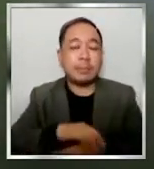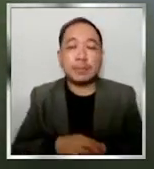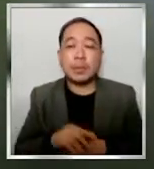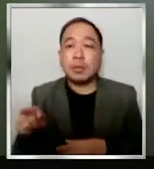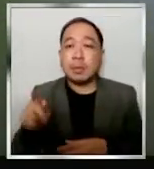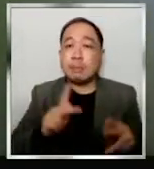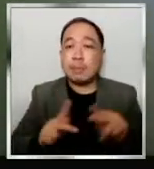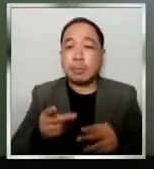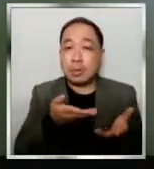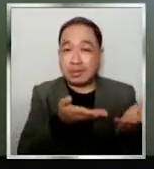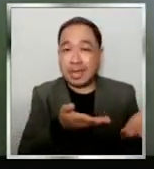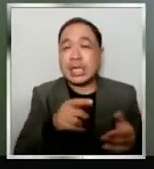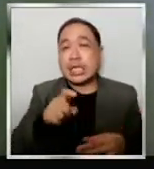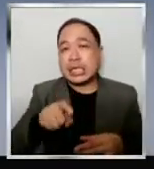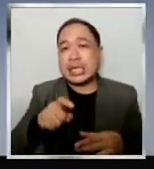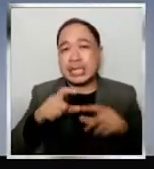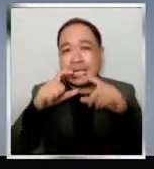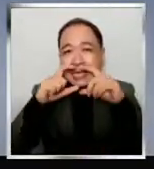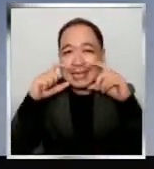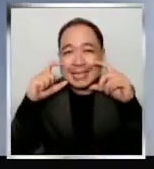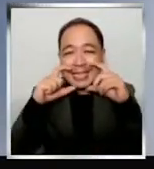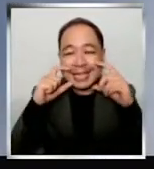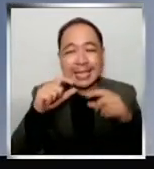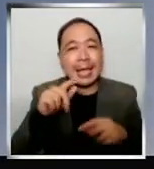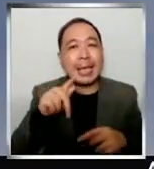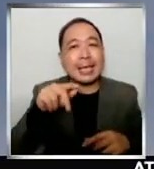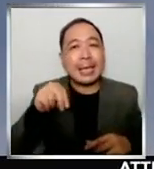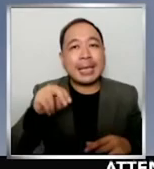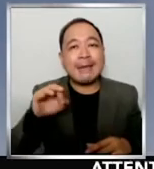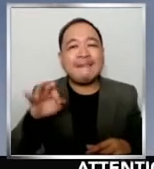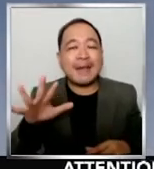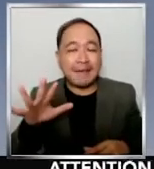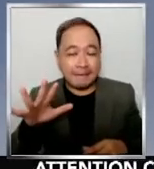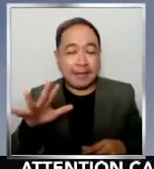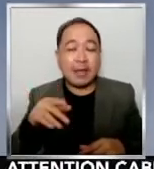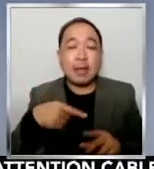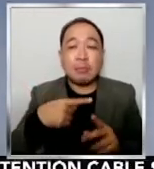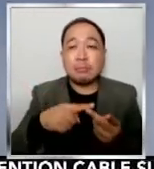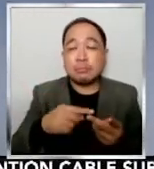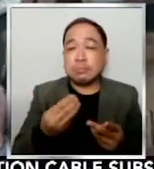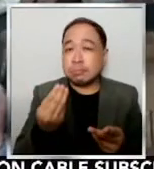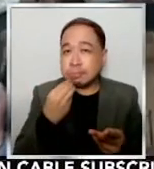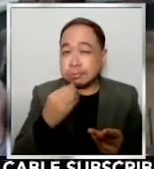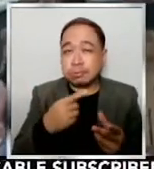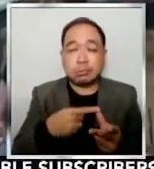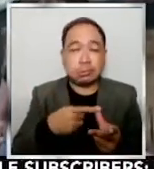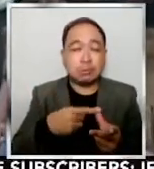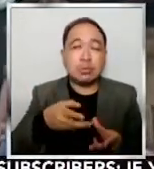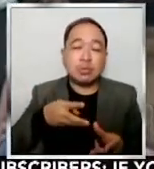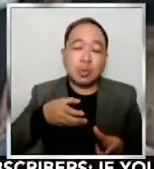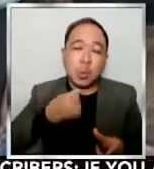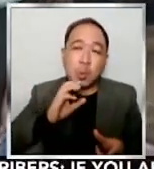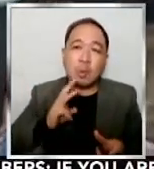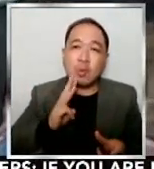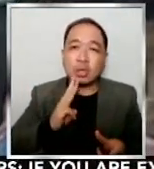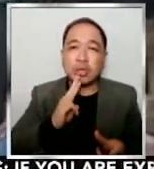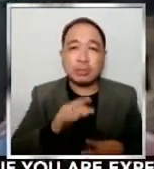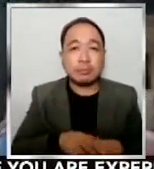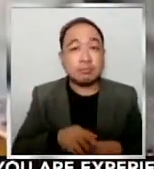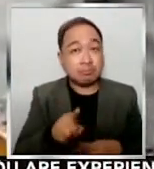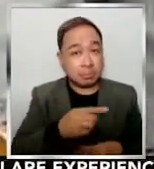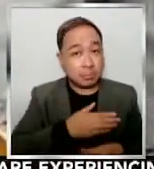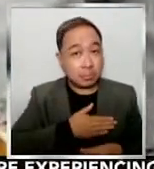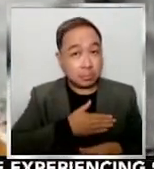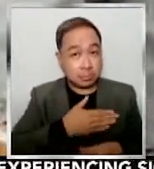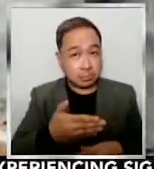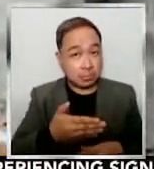masks, pagkain at tubig. Sa mga nais pong tumulong, maaring magdeposito sa aming mga bank account o magpadala sa